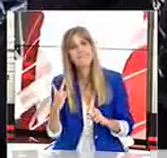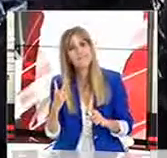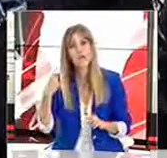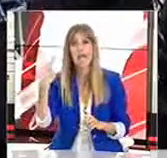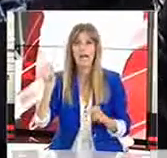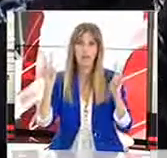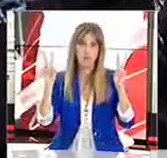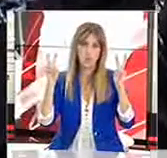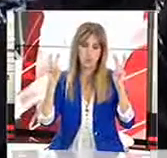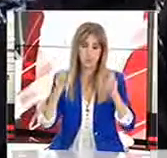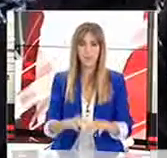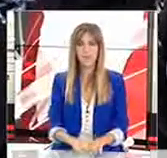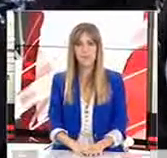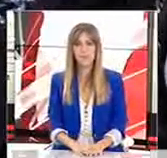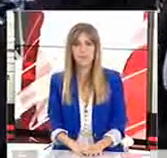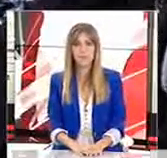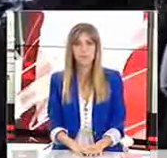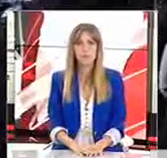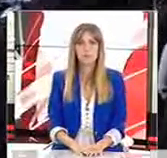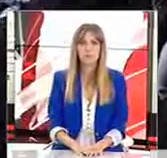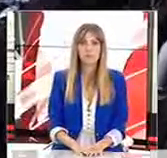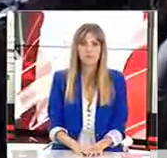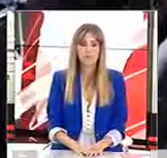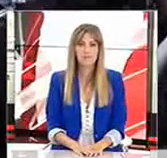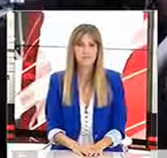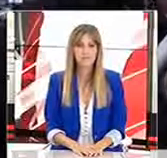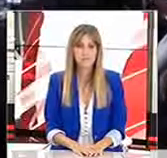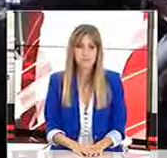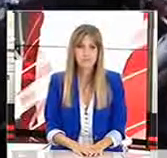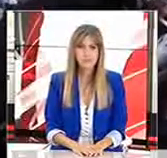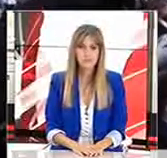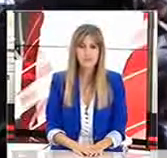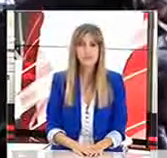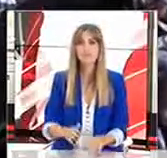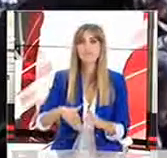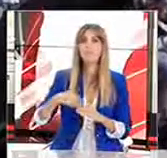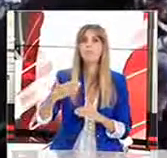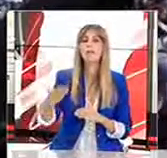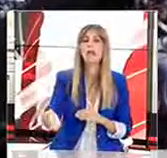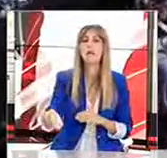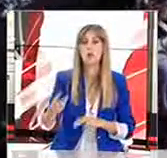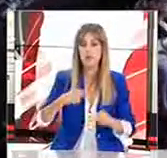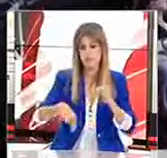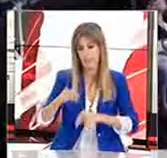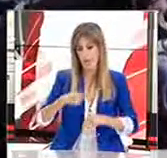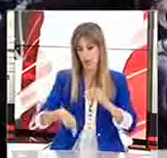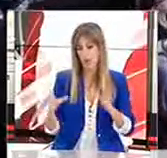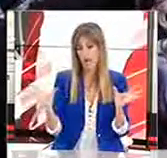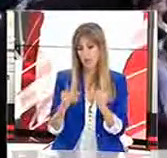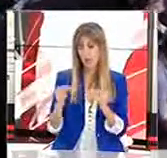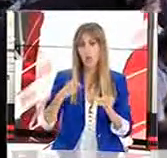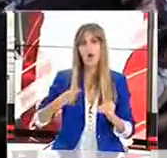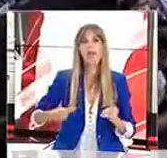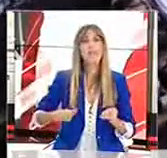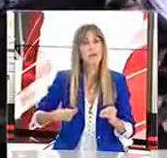Έχετε κατηγορηθεί για την αιμονή σας να εφαρμόσετε την απλή αναλογική στις επόμενες αυτοδιοικητικές εκλογές και κάθε